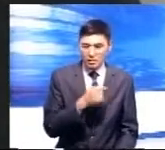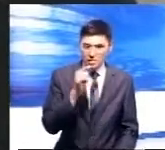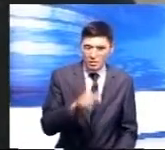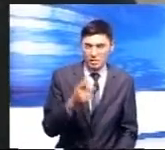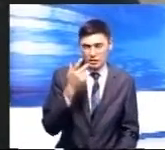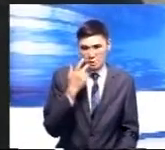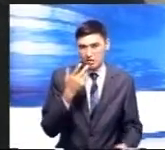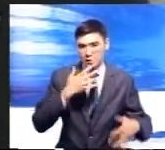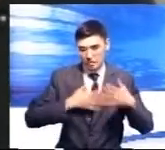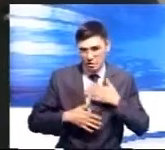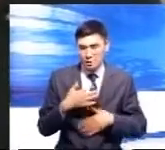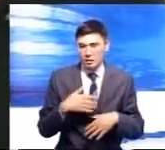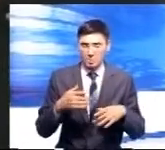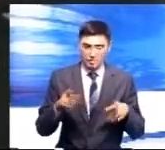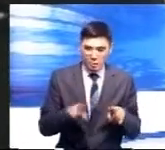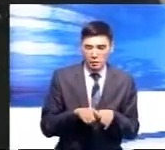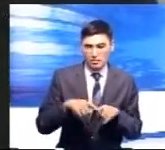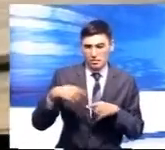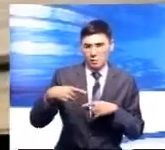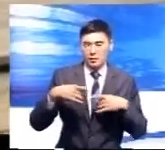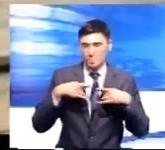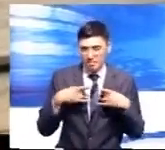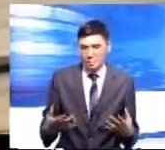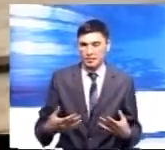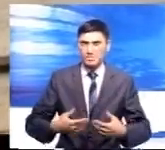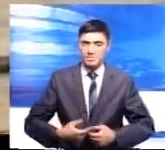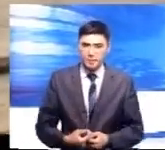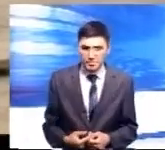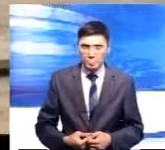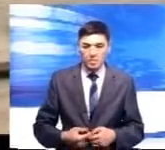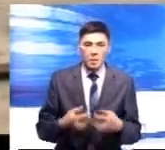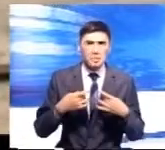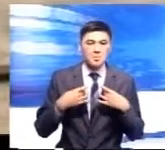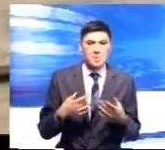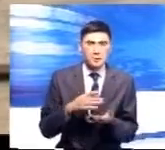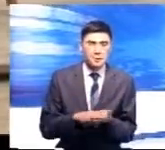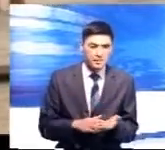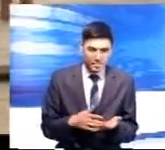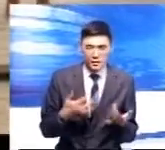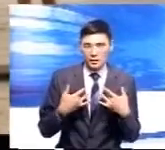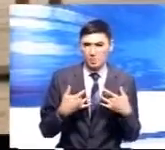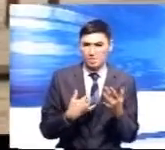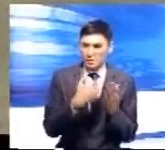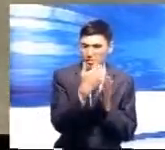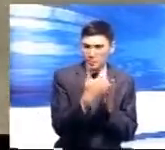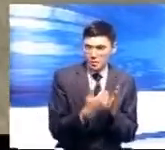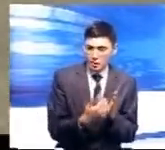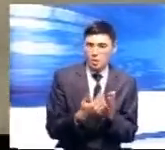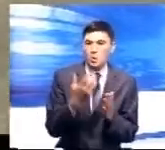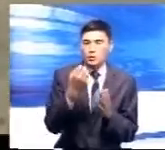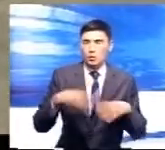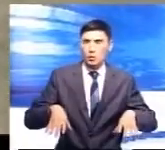будет радость и проводятся такие праздники. Праздничные мероприятия продолжились концертной программой и